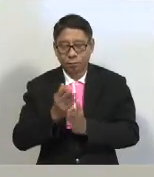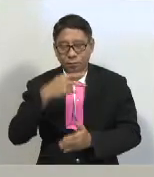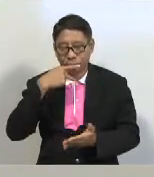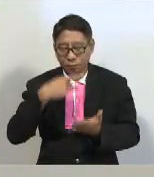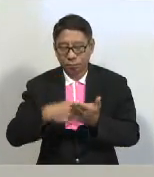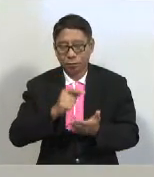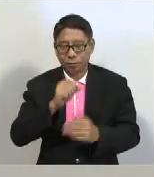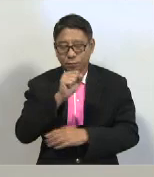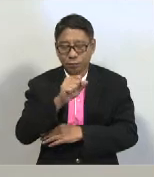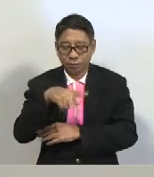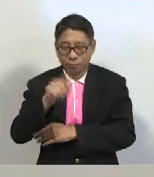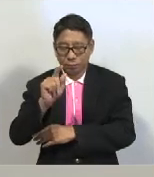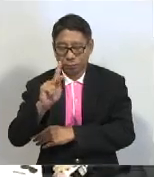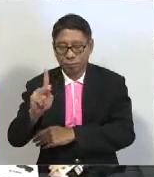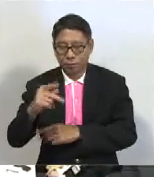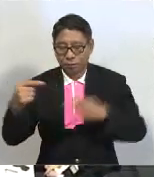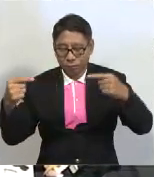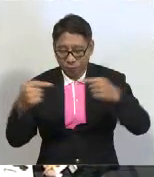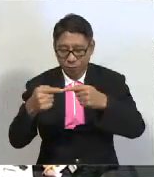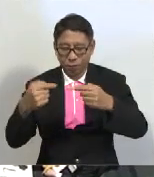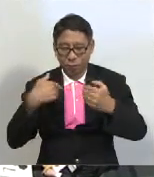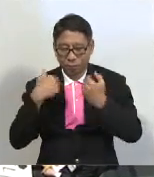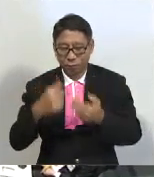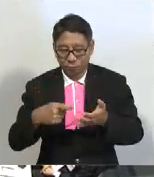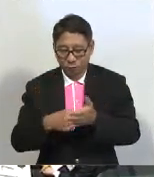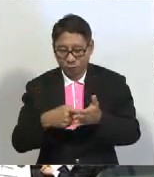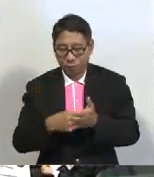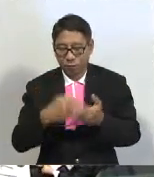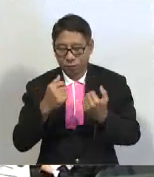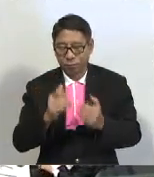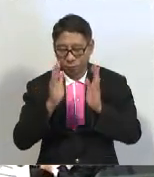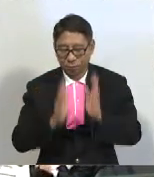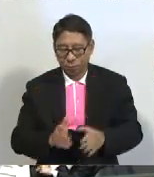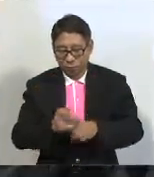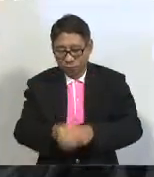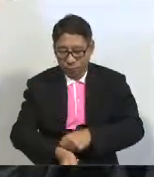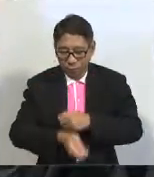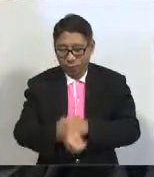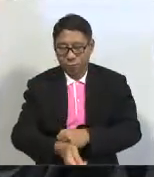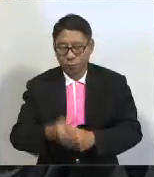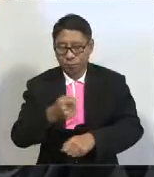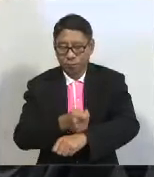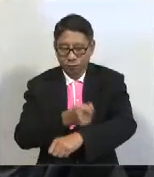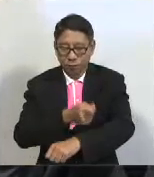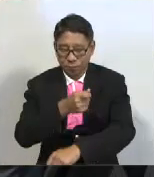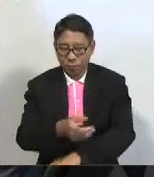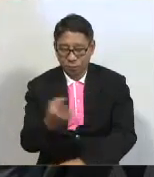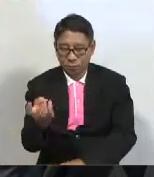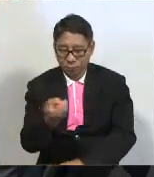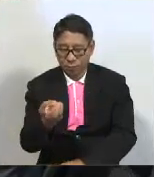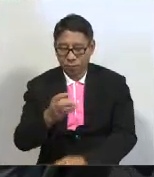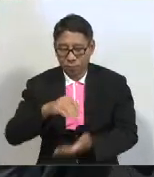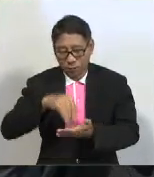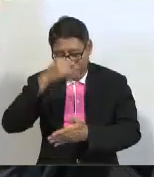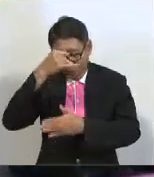ยชน์พื้นที่สปกนั้นจะต้องตรงตามเงื่อนไขที่กำหนดอย่างเช่นต้องเป็นเกษตรกรเป็นผู้มีรายได้น้อยหรือจ